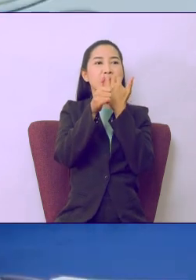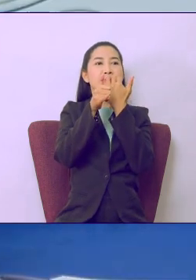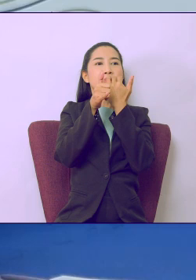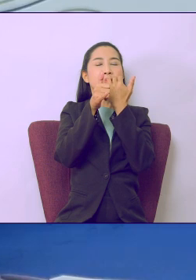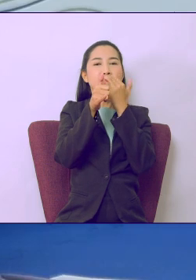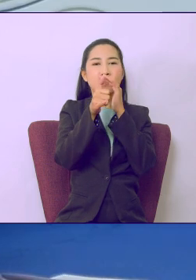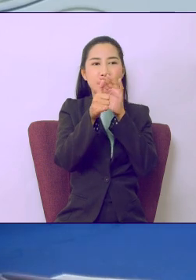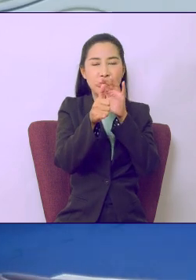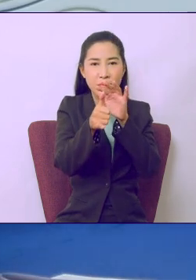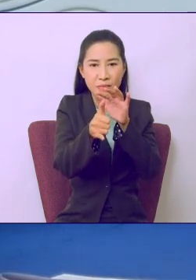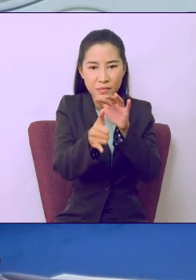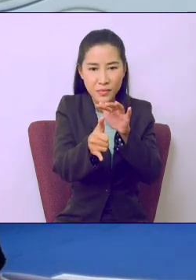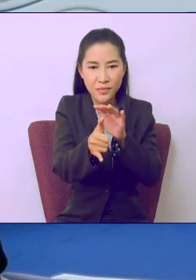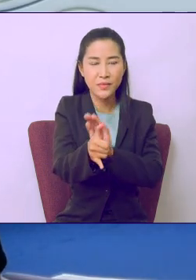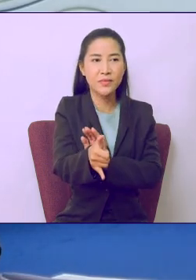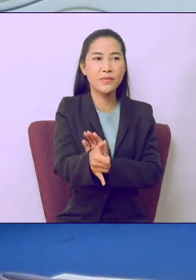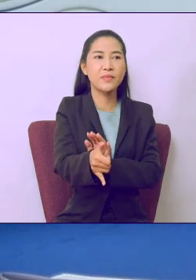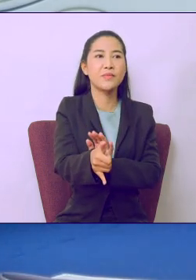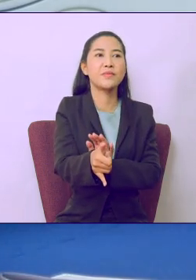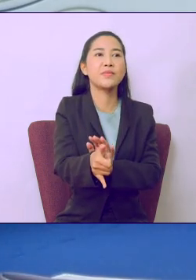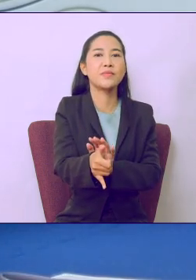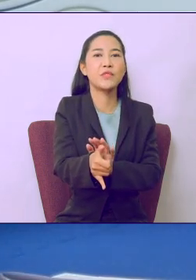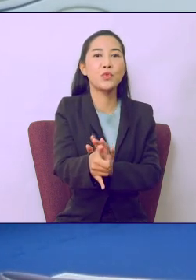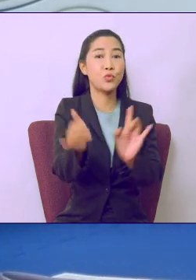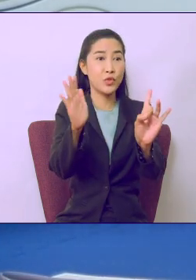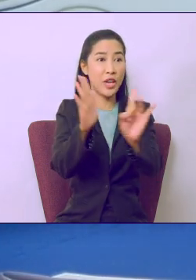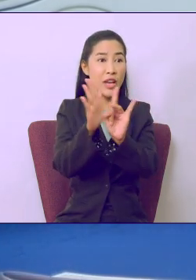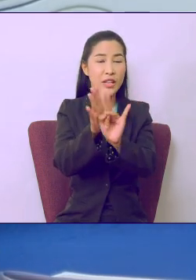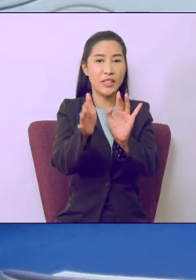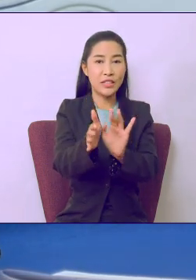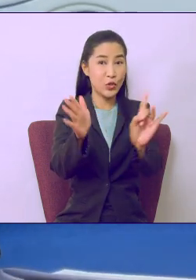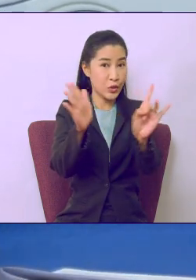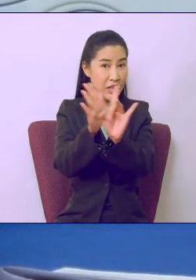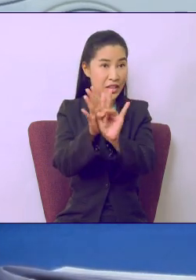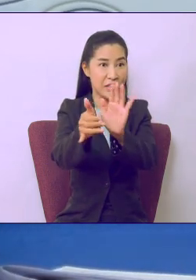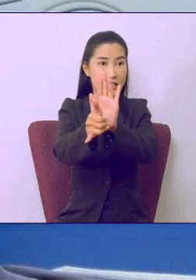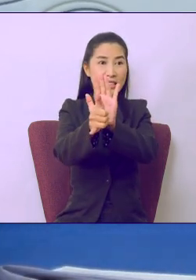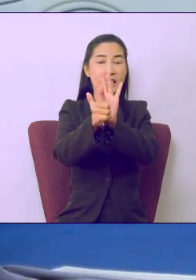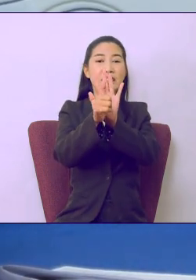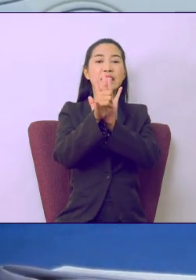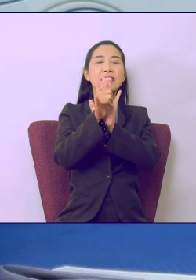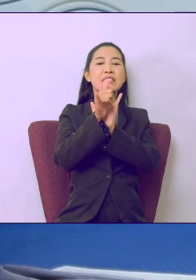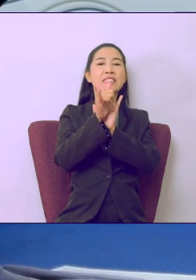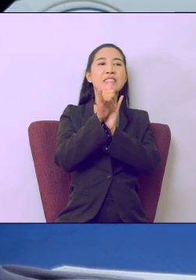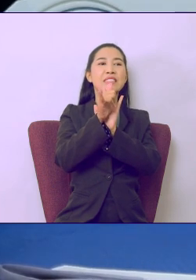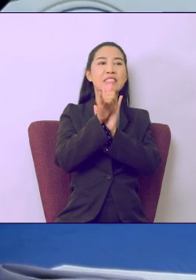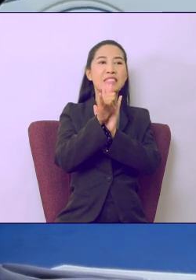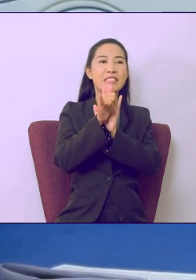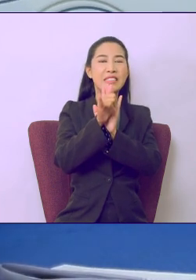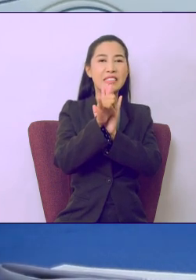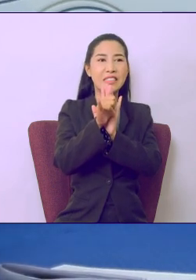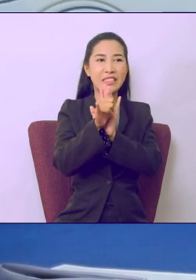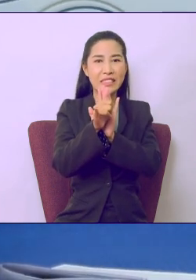5อ่าเข้าครับสุดท้ายทกอีกทีนึงอีกทีนึงหันหาคู่เลยหันหาคู่เลย 6